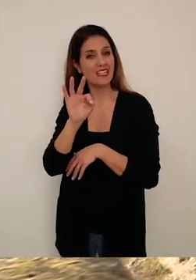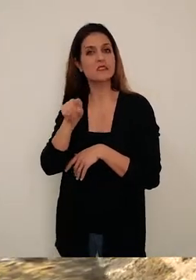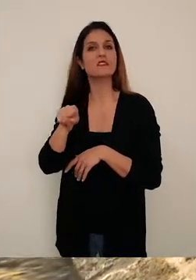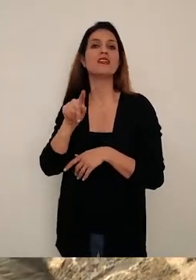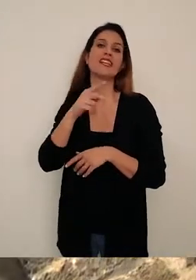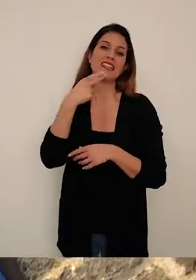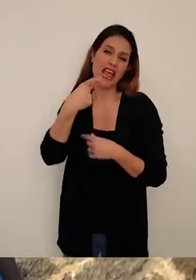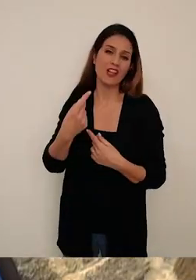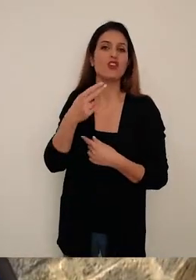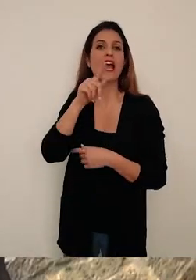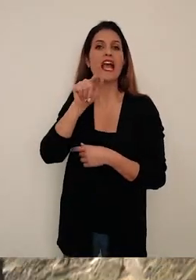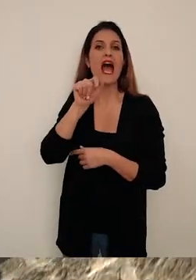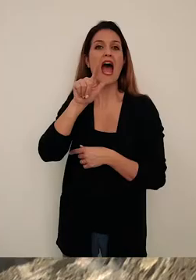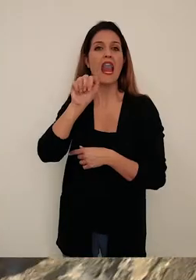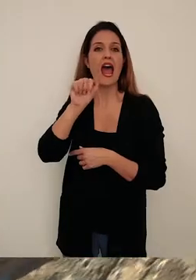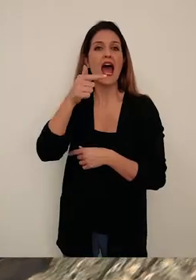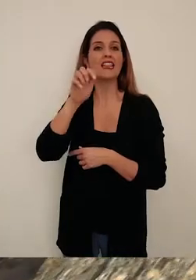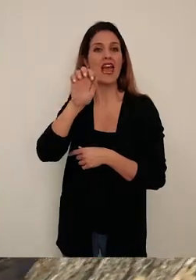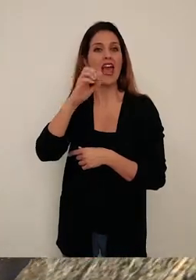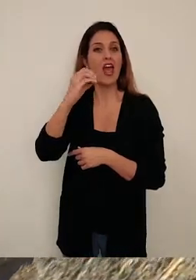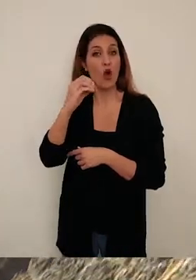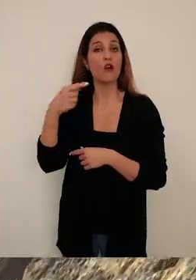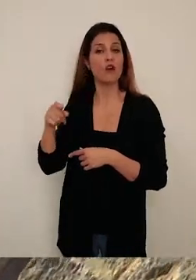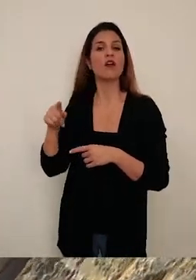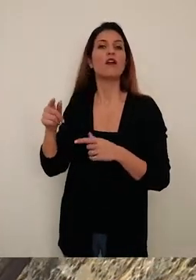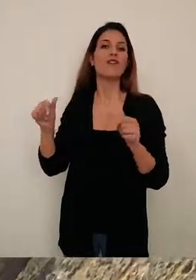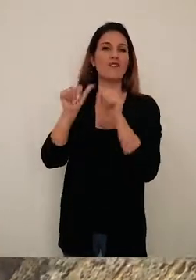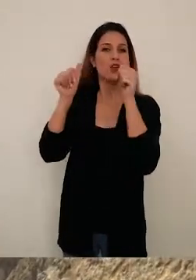figura accademica e culturale di Galatone.